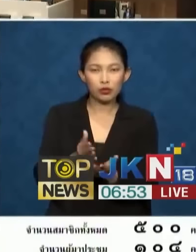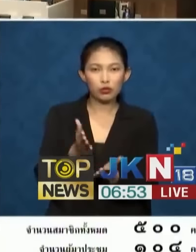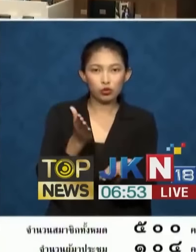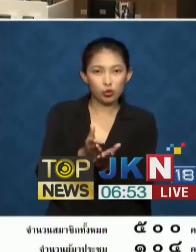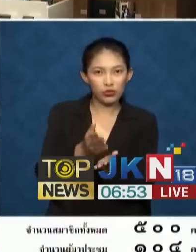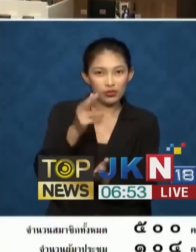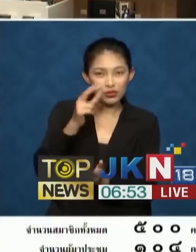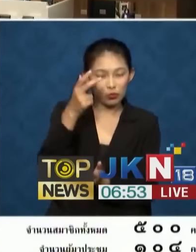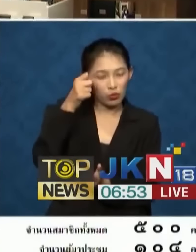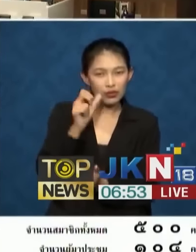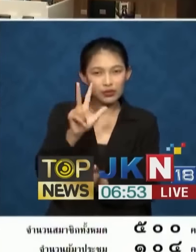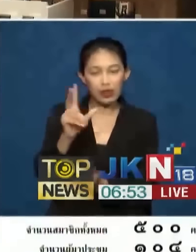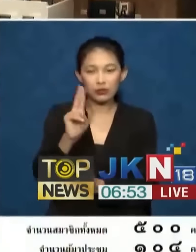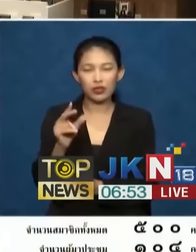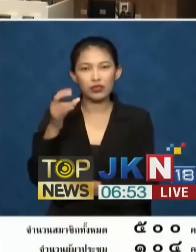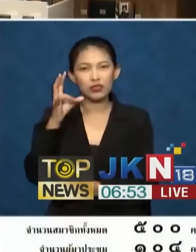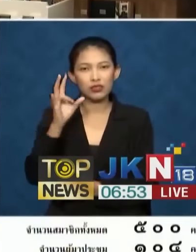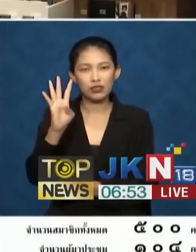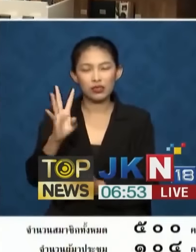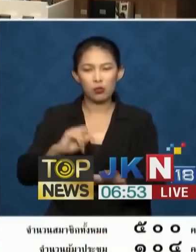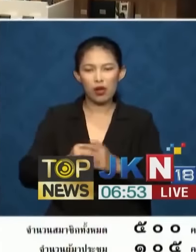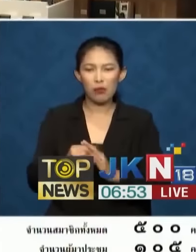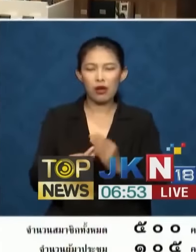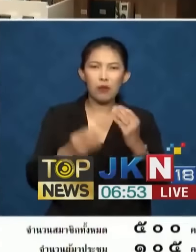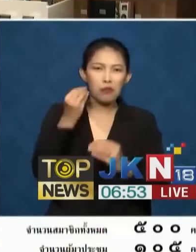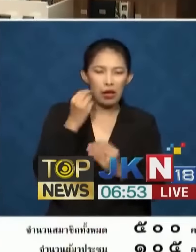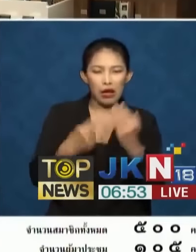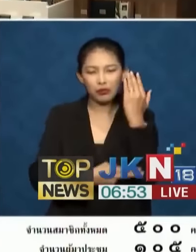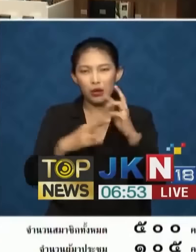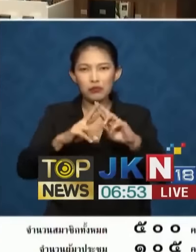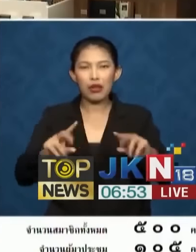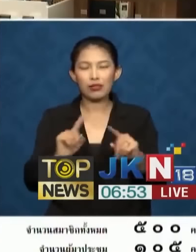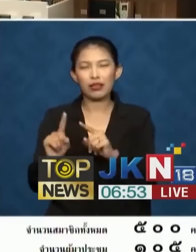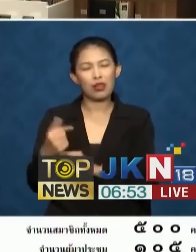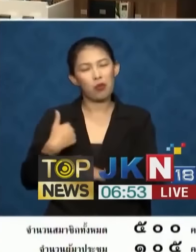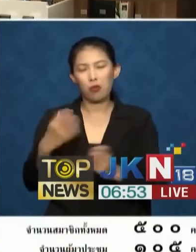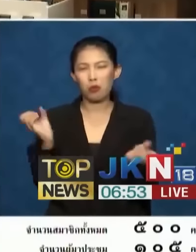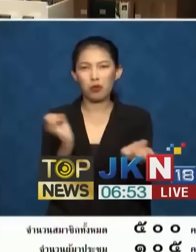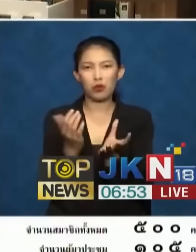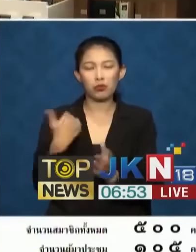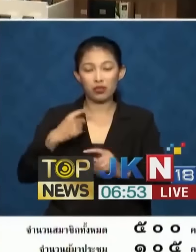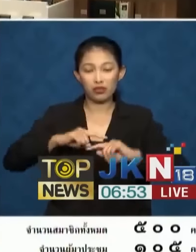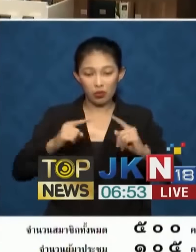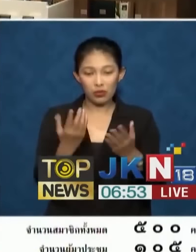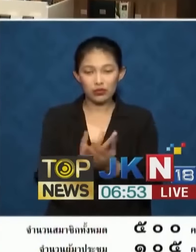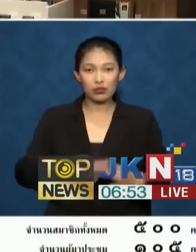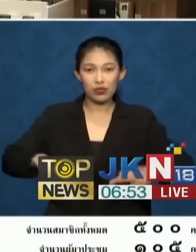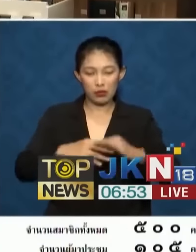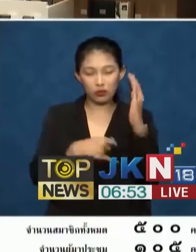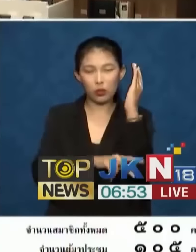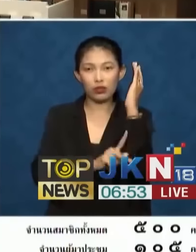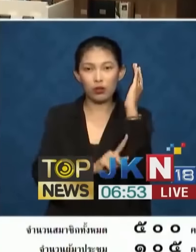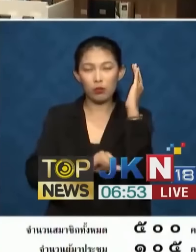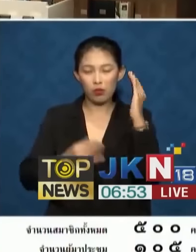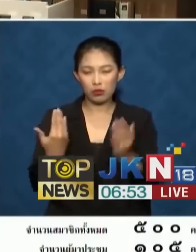การศึกษาเปิดสถานบันเทิงครบวงจรหรือ Entertainment Complex เพื่อแก้ปัญหาพนันผิดกฎหมายและ